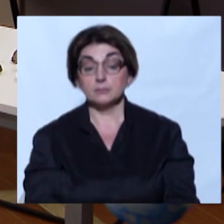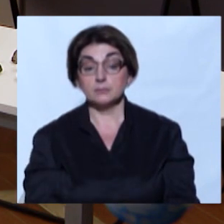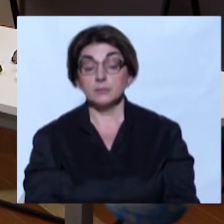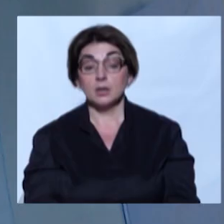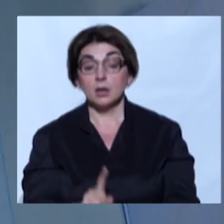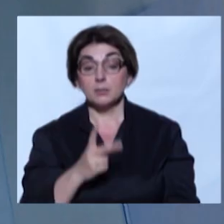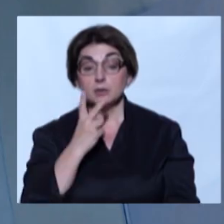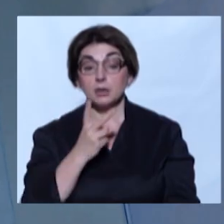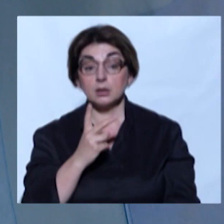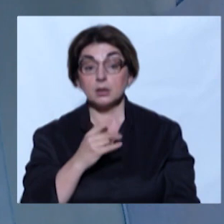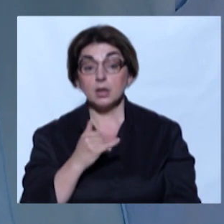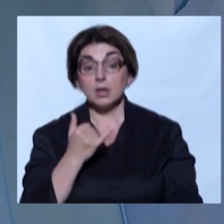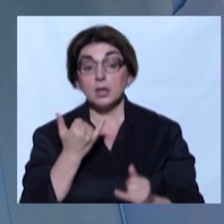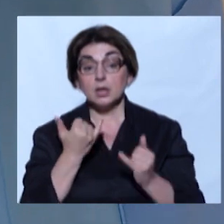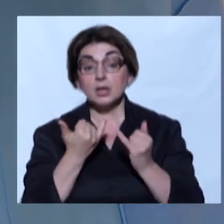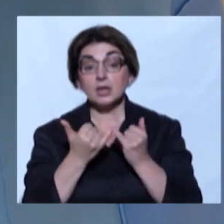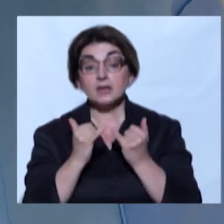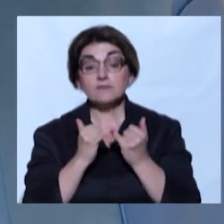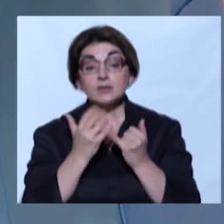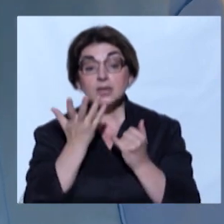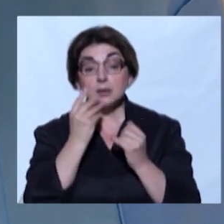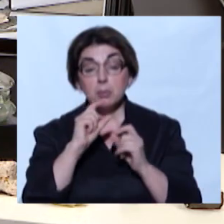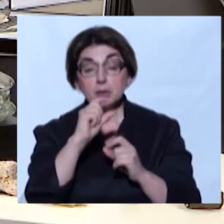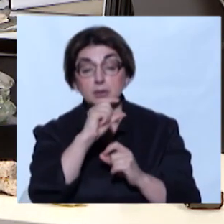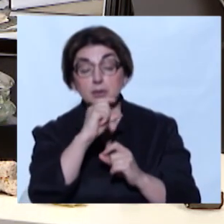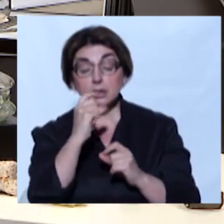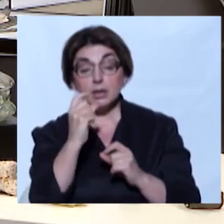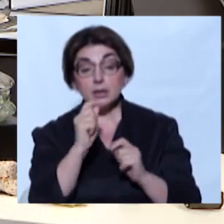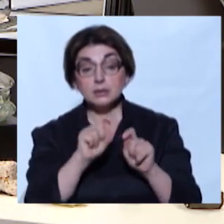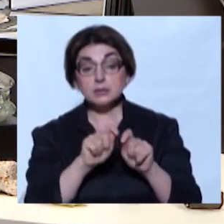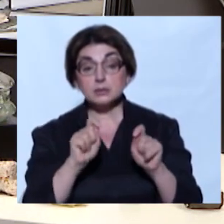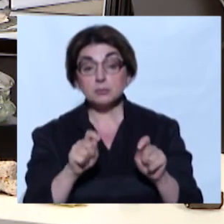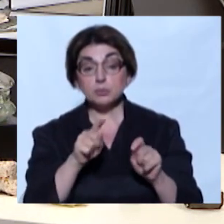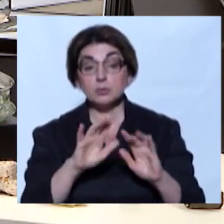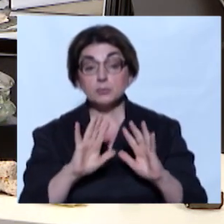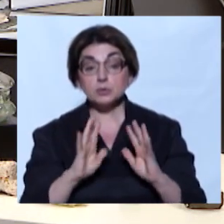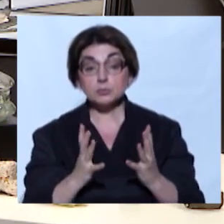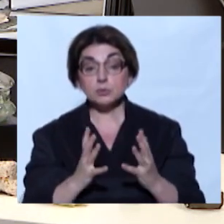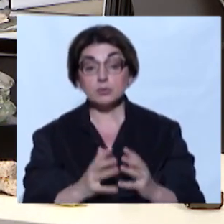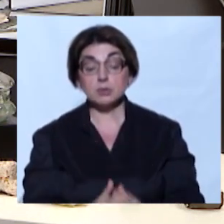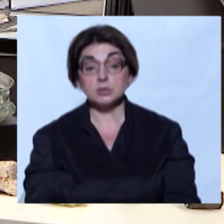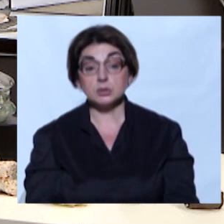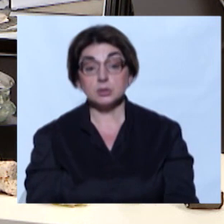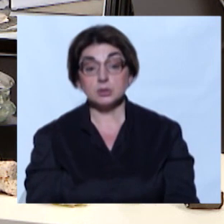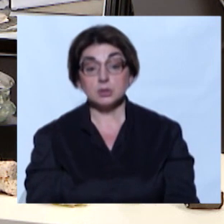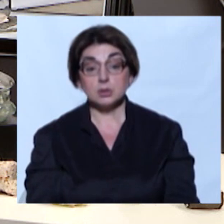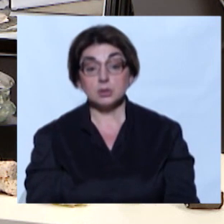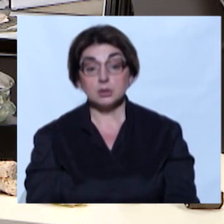აი, შეხედეთ, მოყვითალო ფერის ნალექი წარმოიქმნა ამ შემთხვევაში.